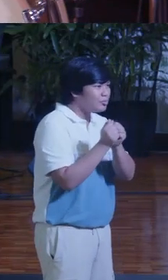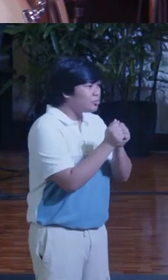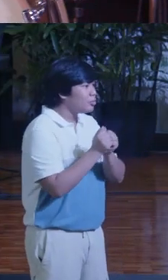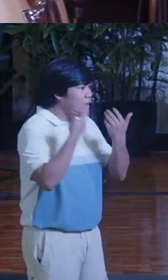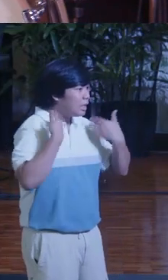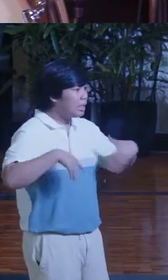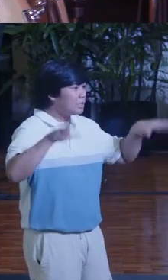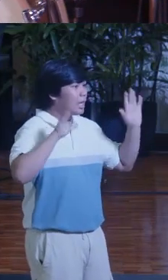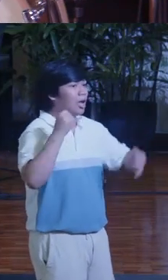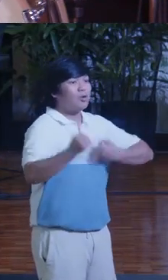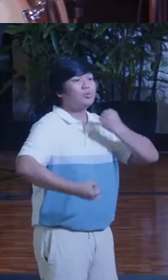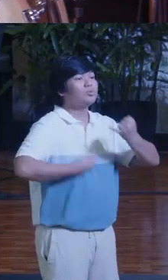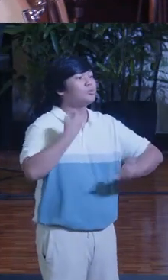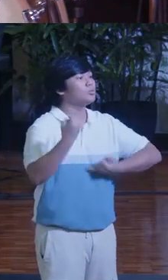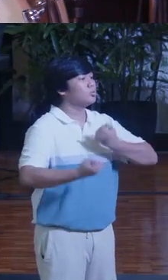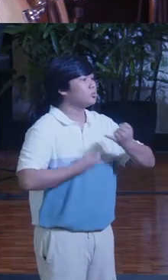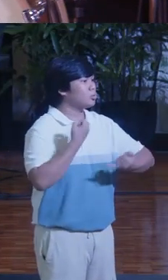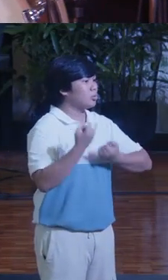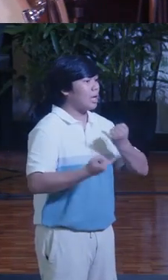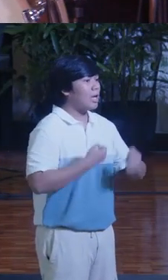Kasama na yung mga yumaong.